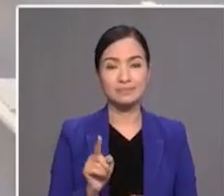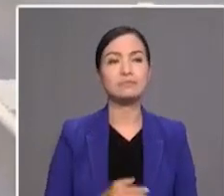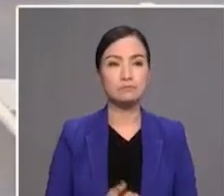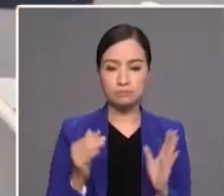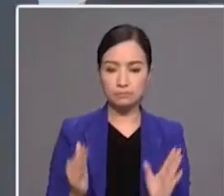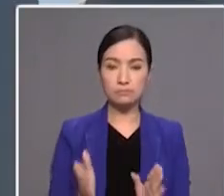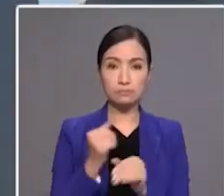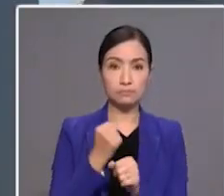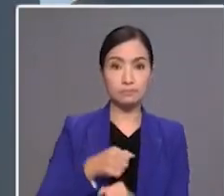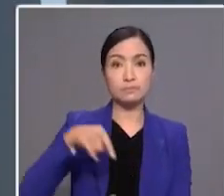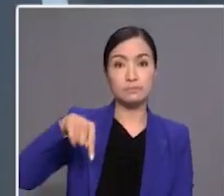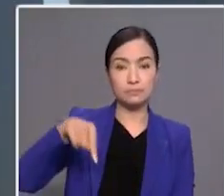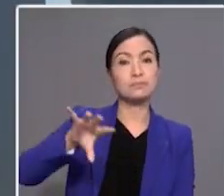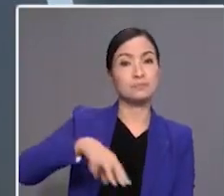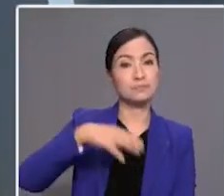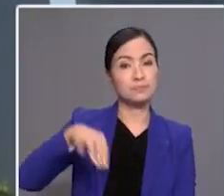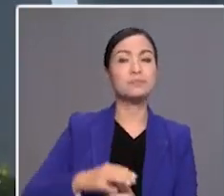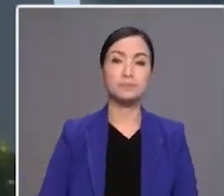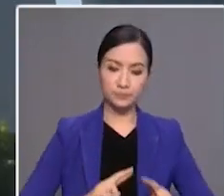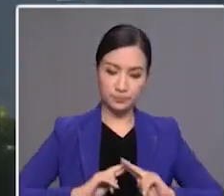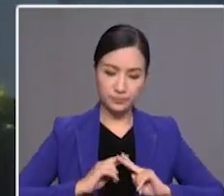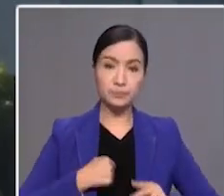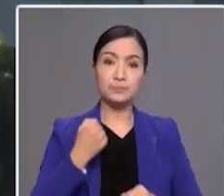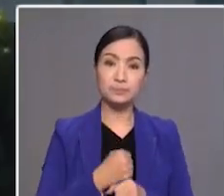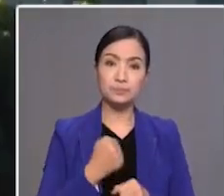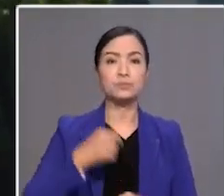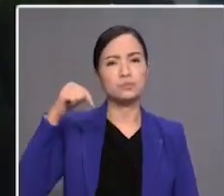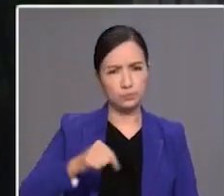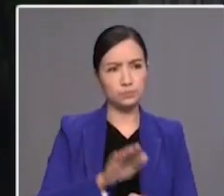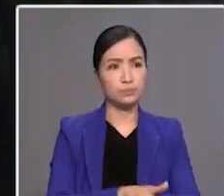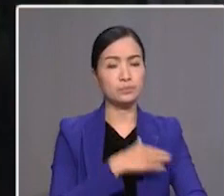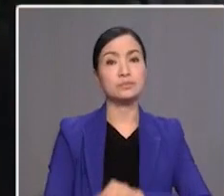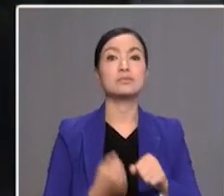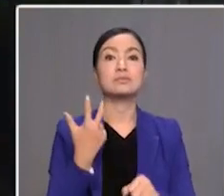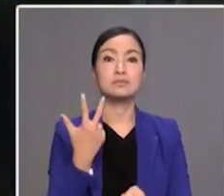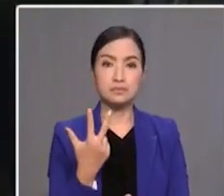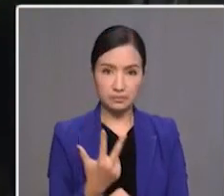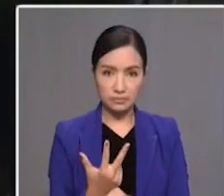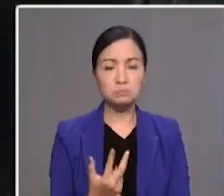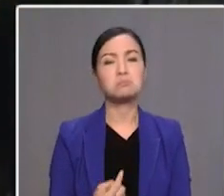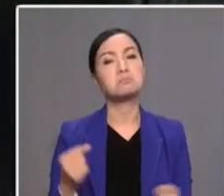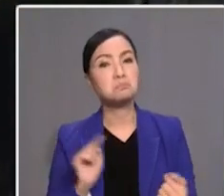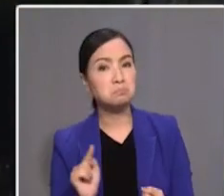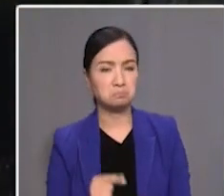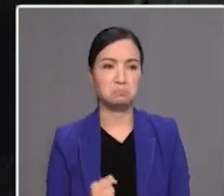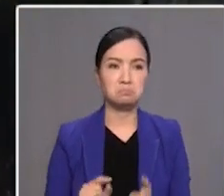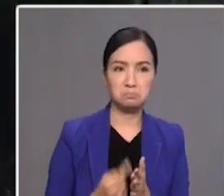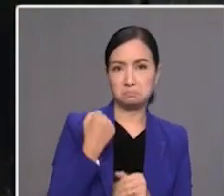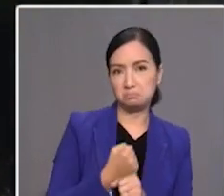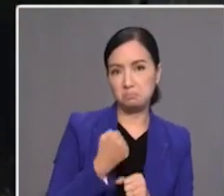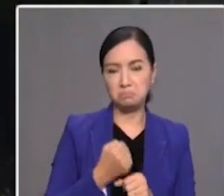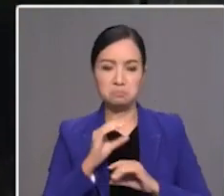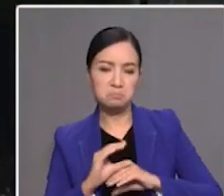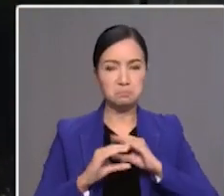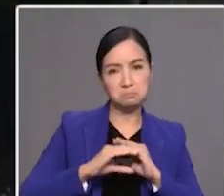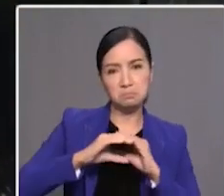งานอยู่ในย่านนี้ได้เล่าให้กับทีมข่าวฟังค่ะว่าตัวเองทำงานอยู่บริเวณนี้มากว่า3ปีซึ่งเป็นช่วงเวลาที่กำลังเริ่มที่จะมีการก่